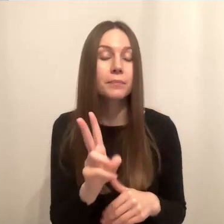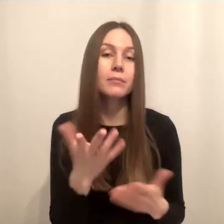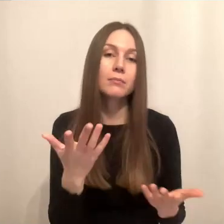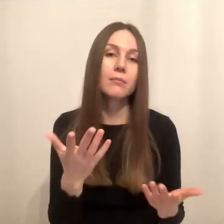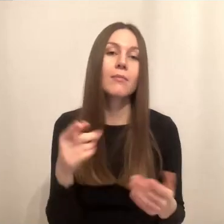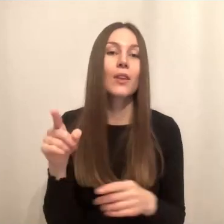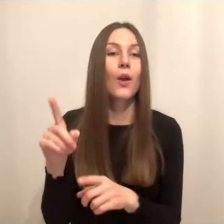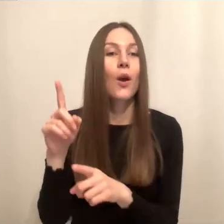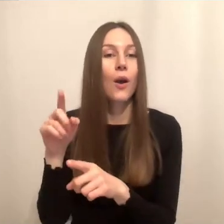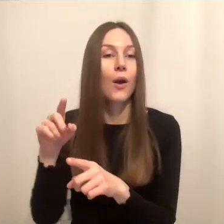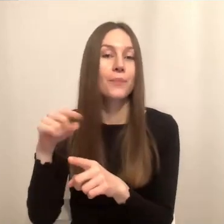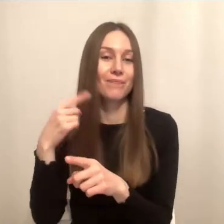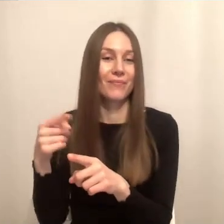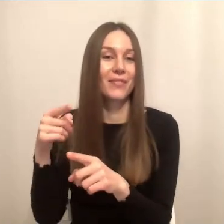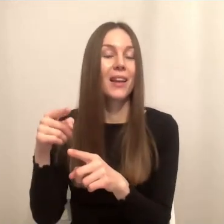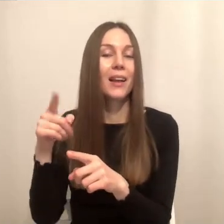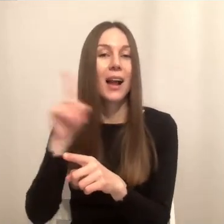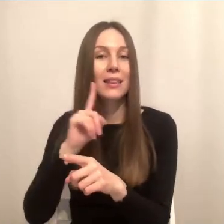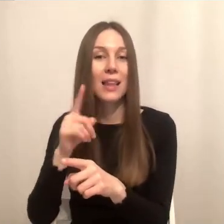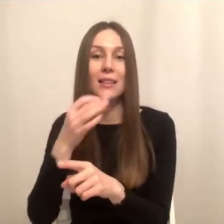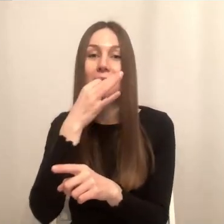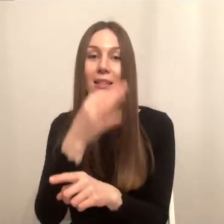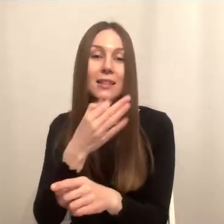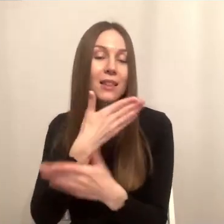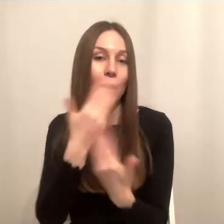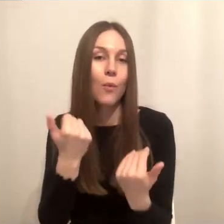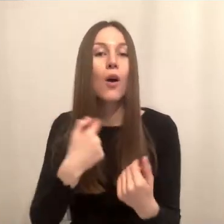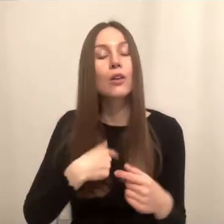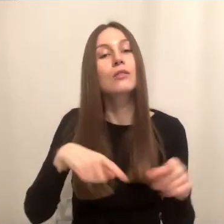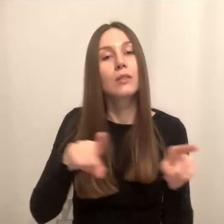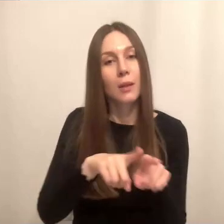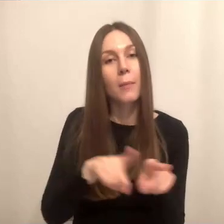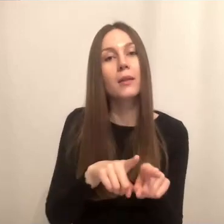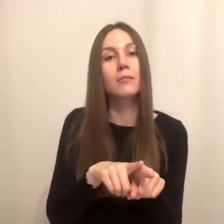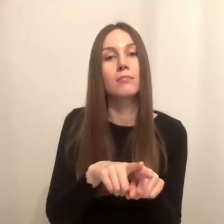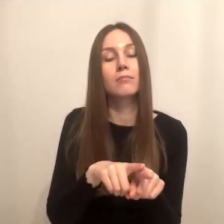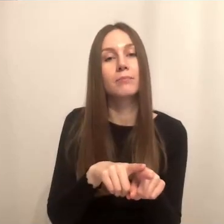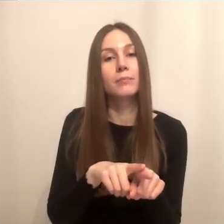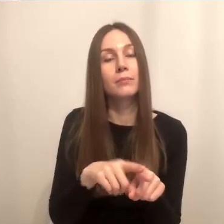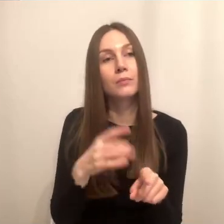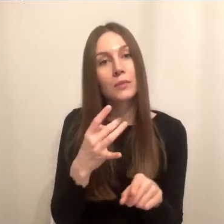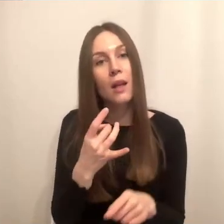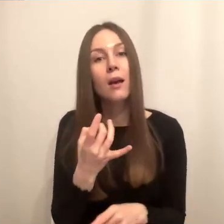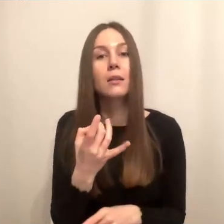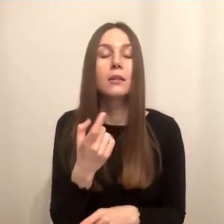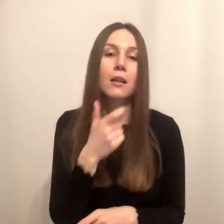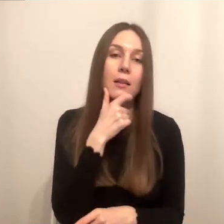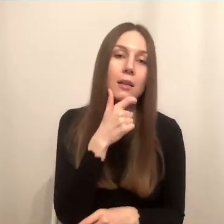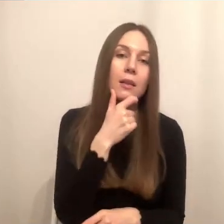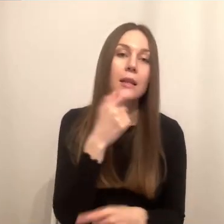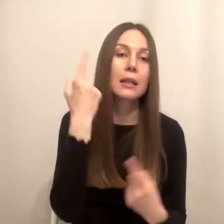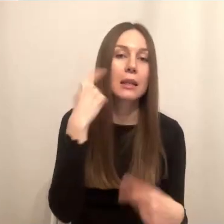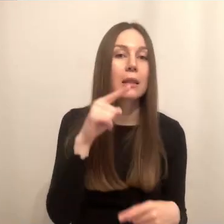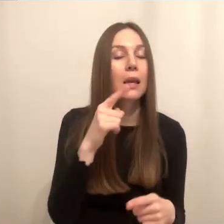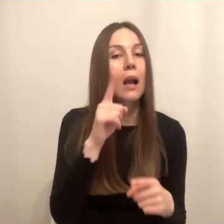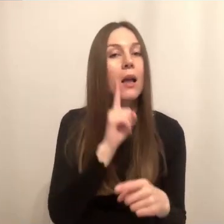irgi tiesiogiai, tai manau, irgi dar stebėčiau, kokia yra kitų kandidatų